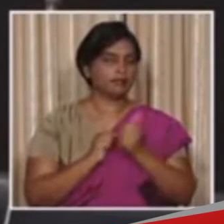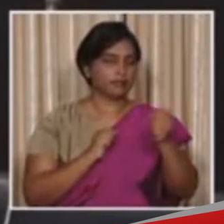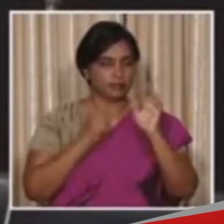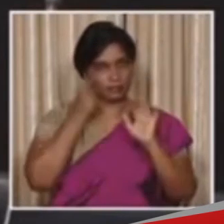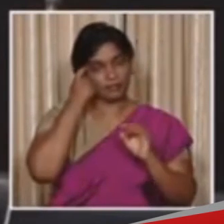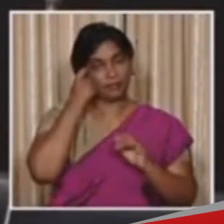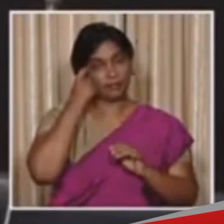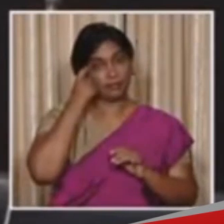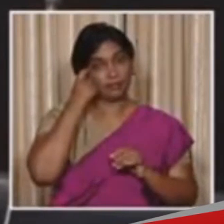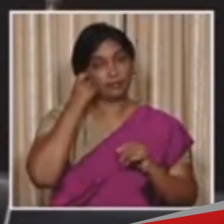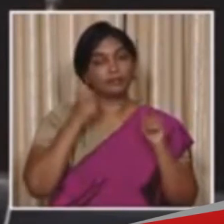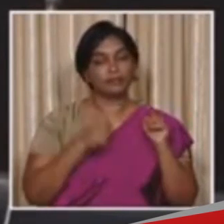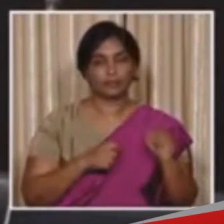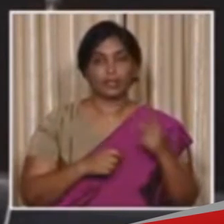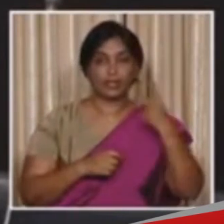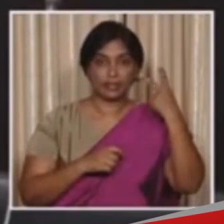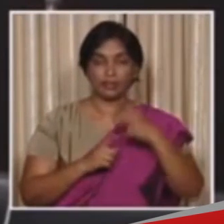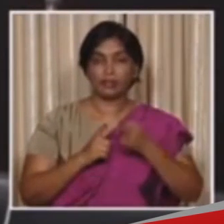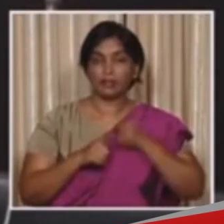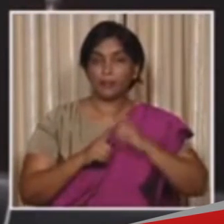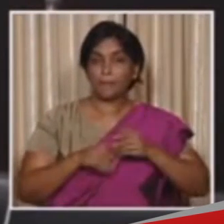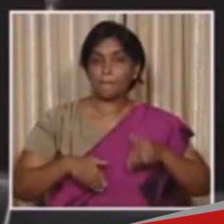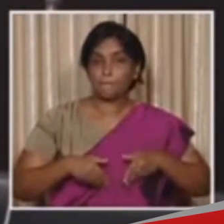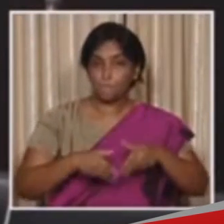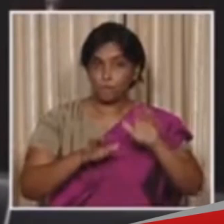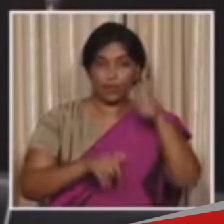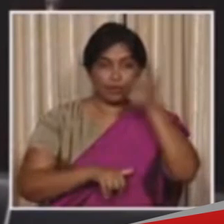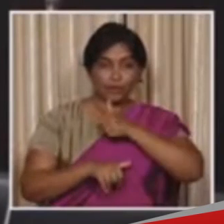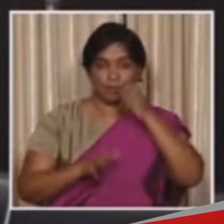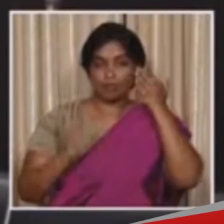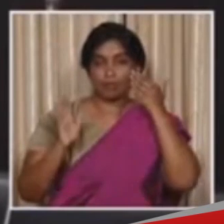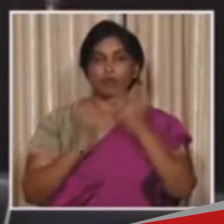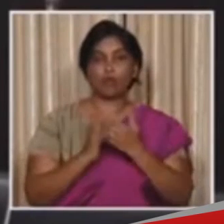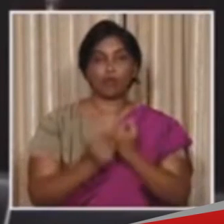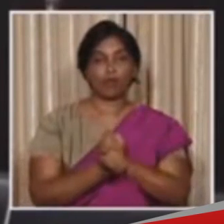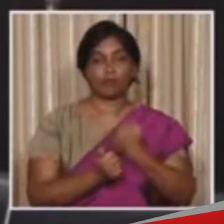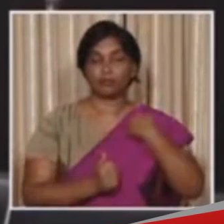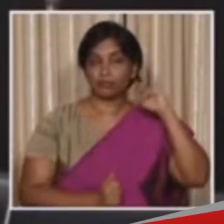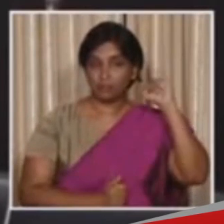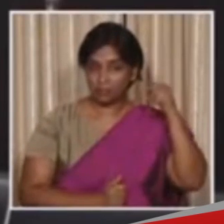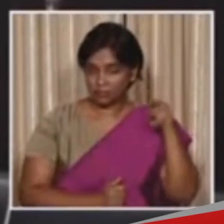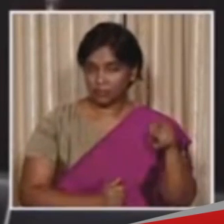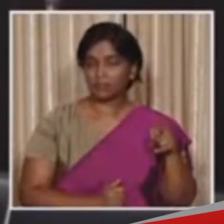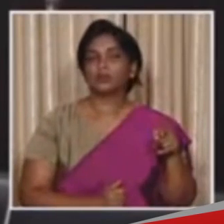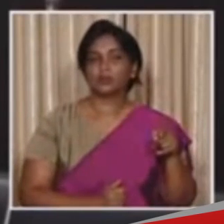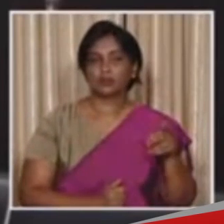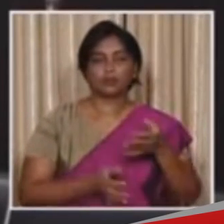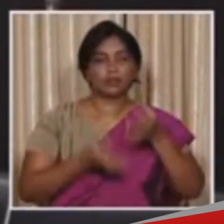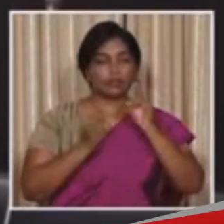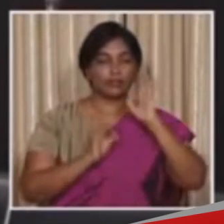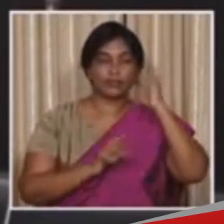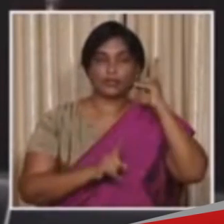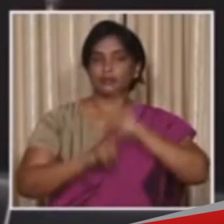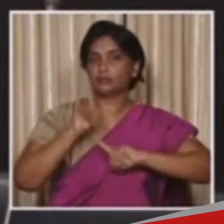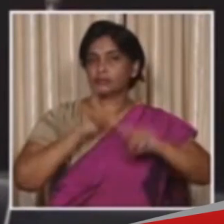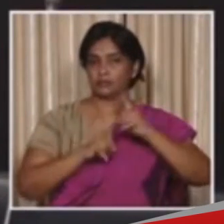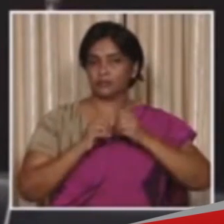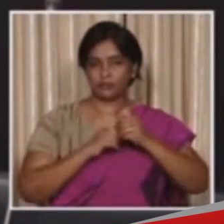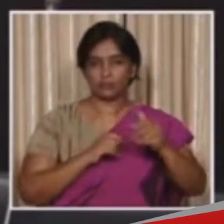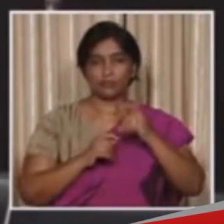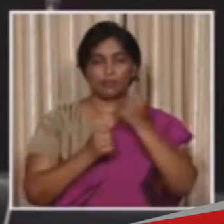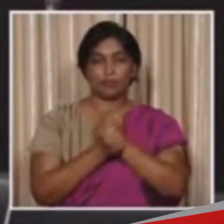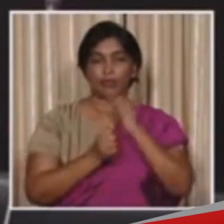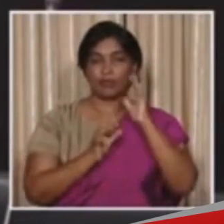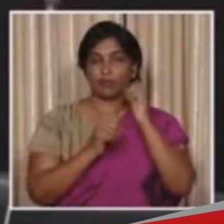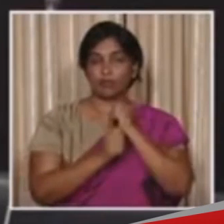කරනවා දෙක අධිවේගී මාර්ගවල සිදුවන හොරකම් සම්බන්ධ පොලිස්පතිතුමා සමග විශේෂ සාකච්ඡාවක් පවත්වා එතුමා දැනුවත්